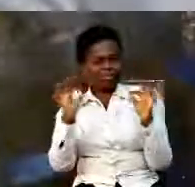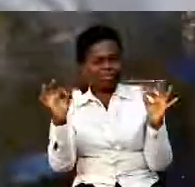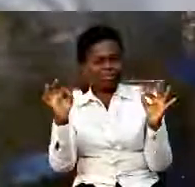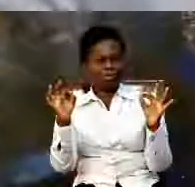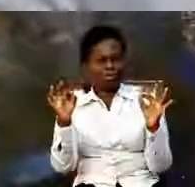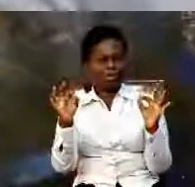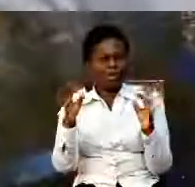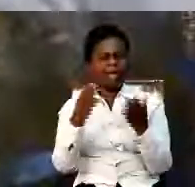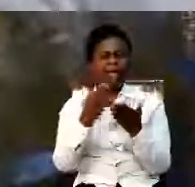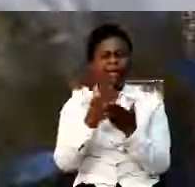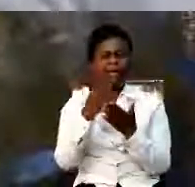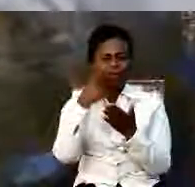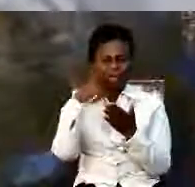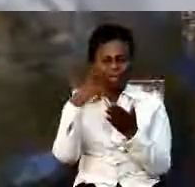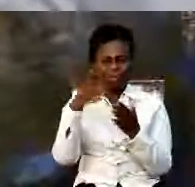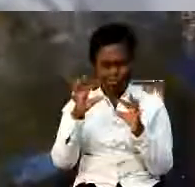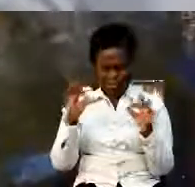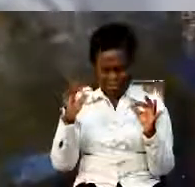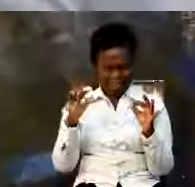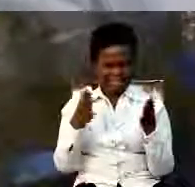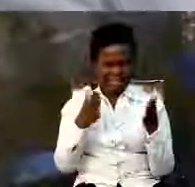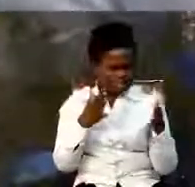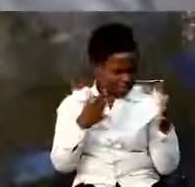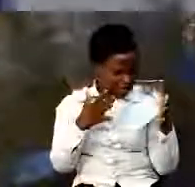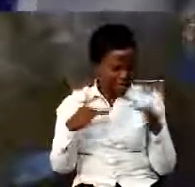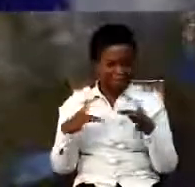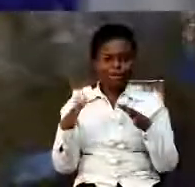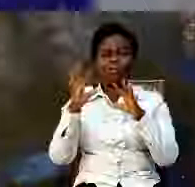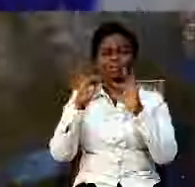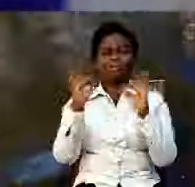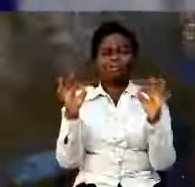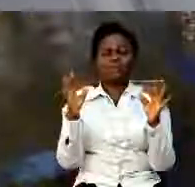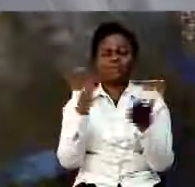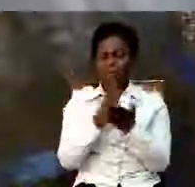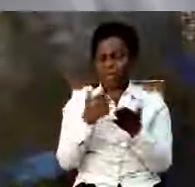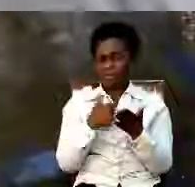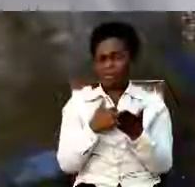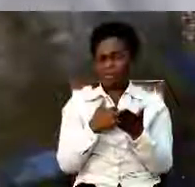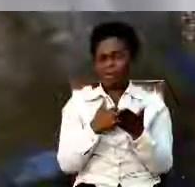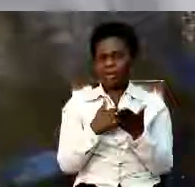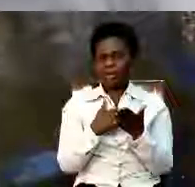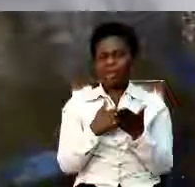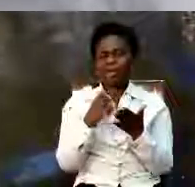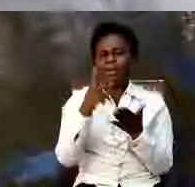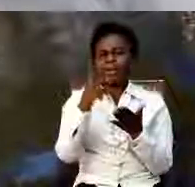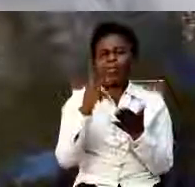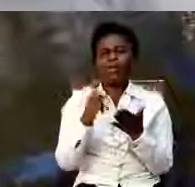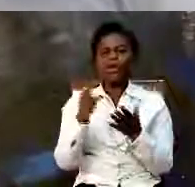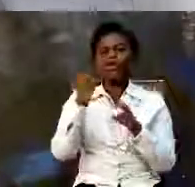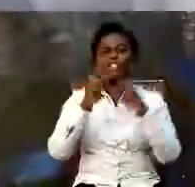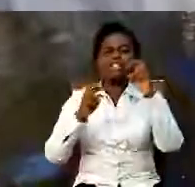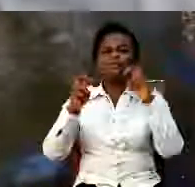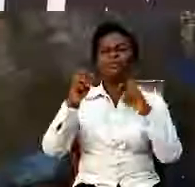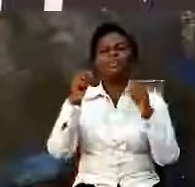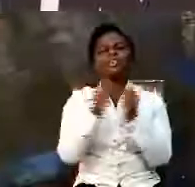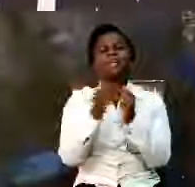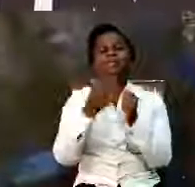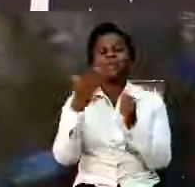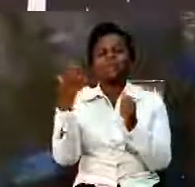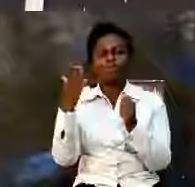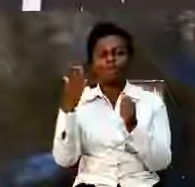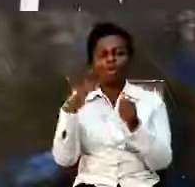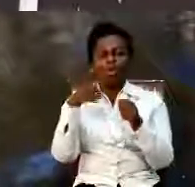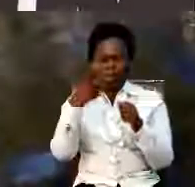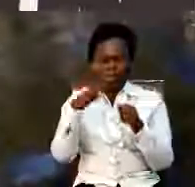ni mizuri, alafu anashangaa, hivi mwanaume huyu Kwani nasinge tafuta kitu kingine cha kuniambia na niambia miguu